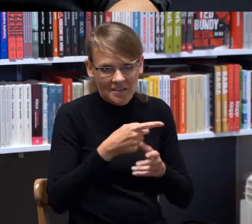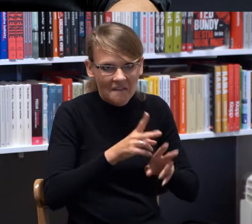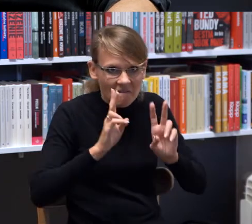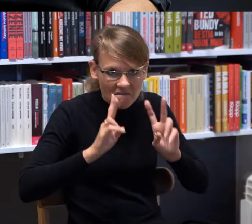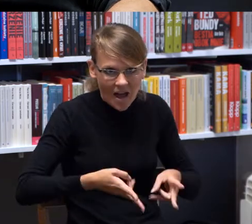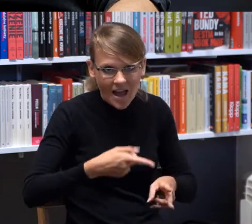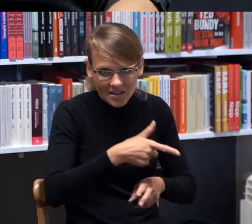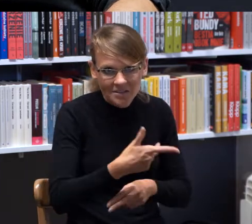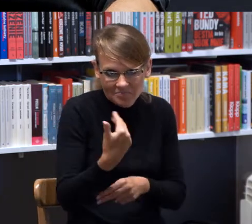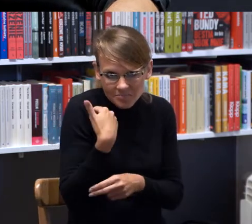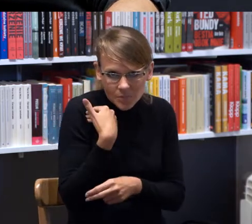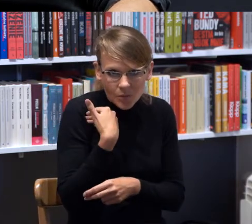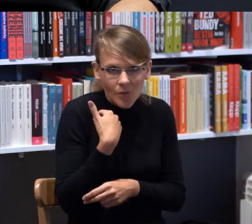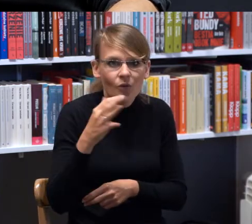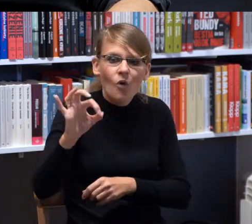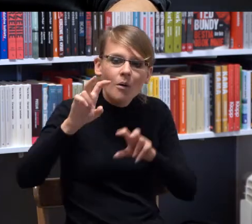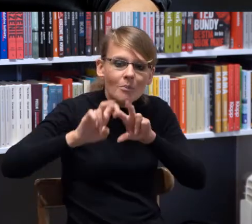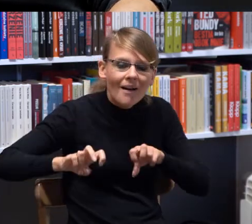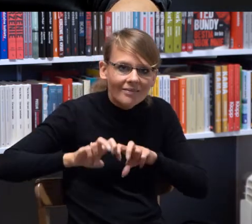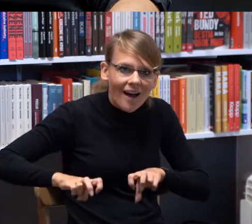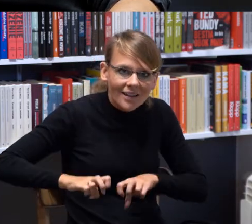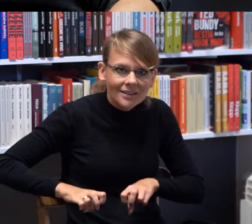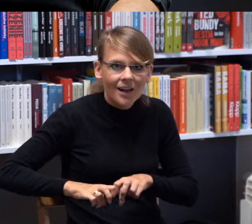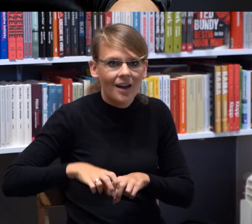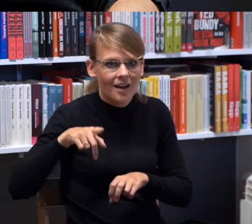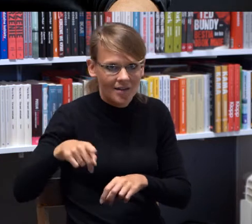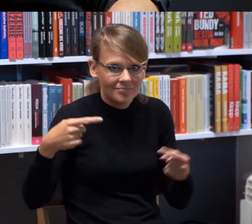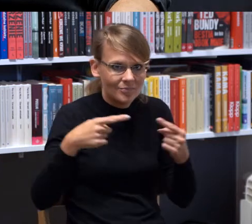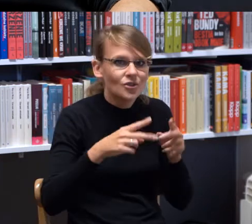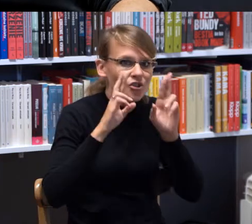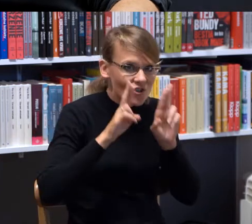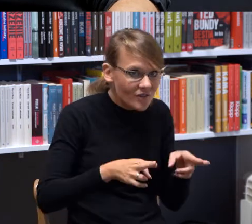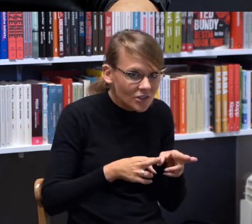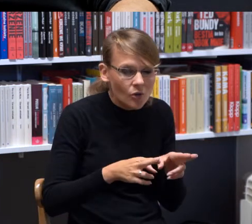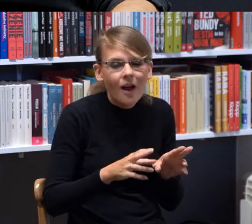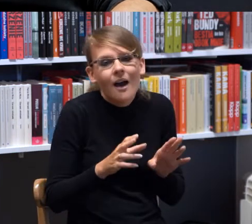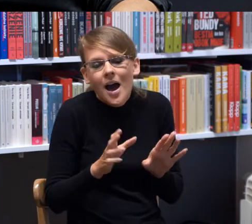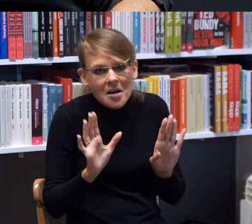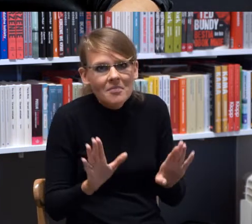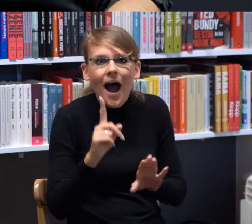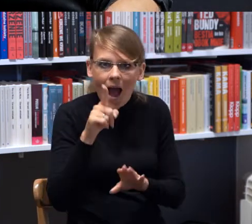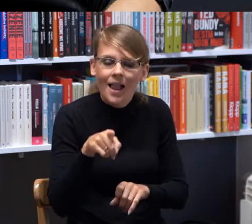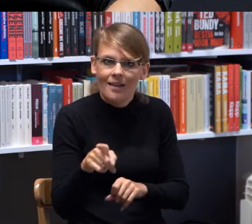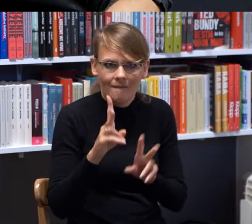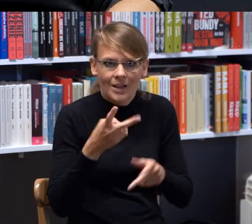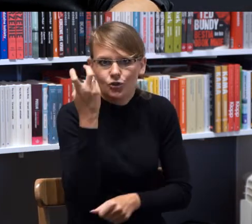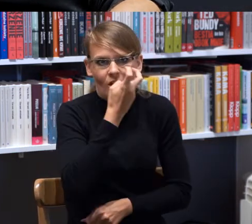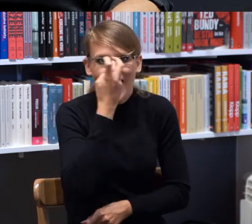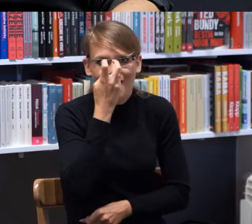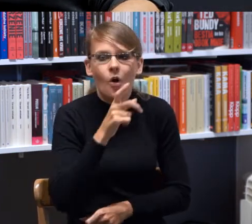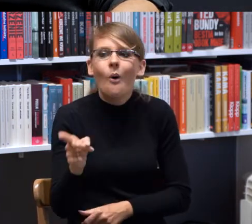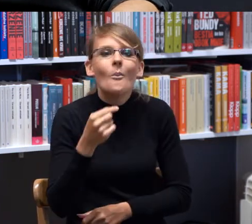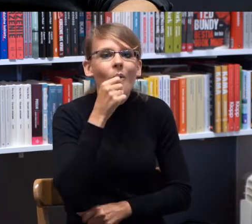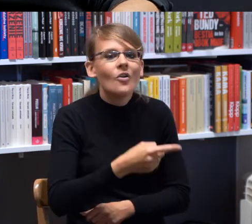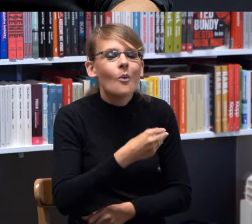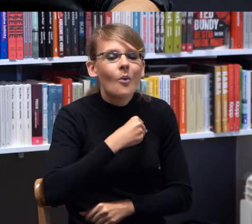faktycznie tego jego badania, one znajdują przełożenie w rzeczywistości, ale są faktycznie ciekawe, bo on stwierdził, że Polacy